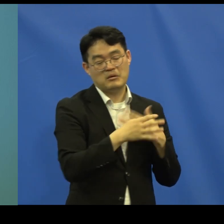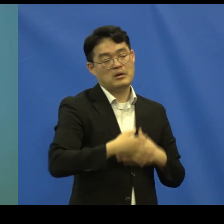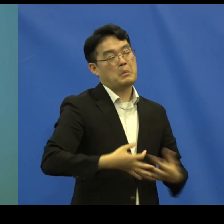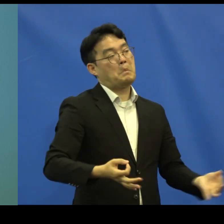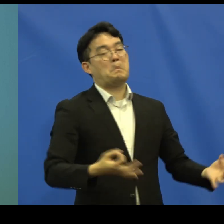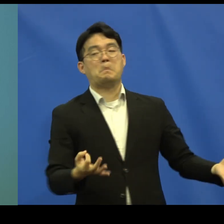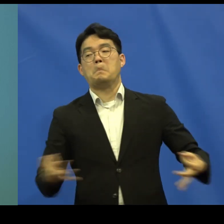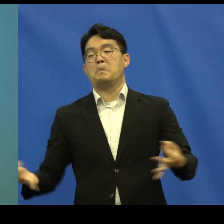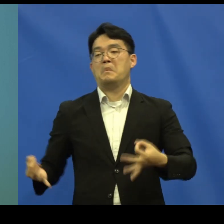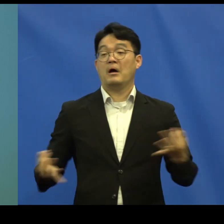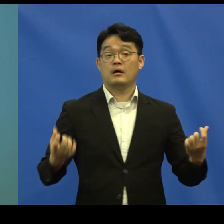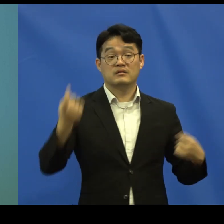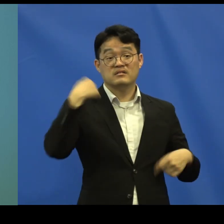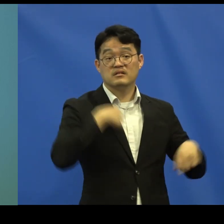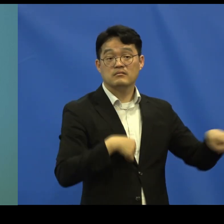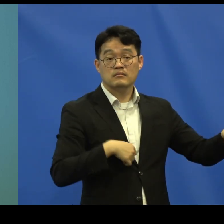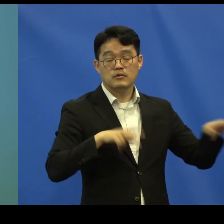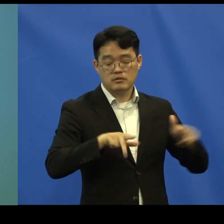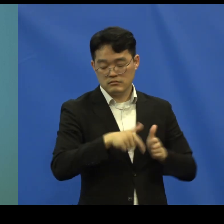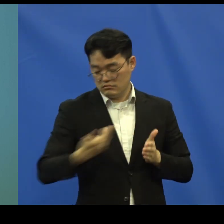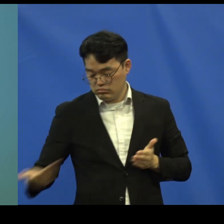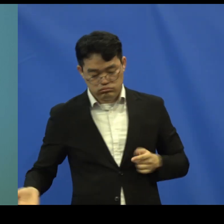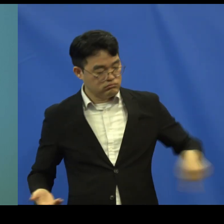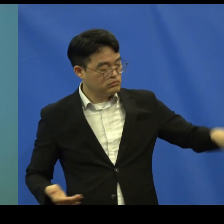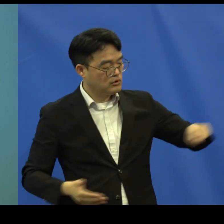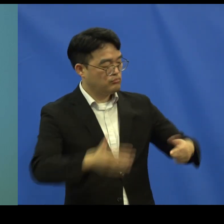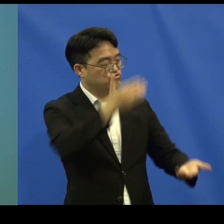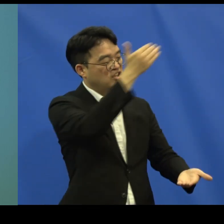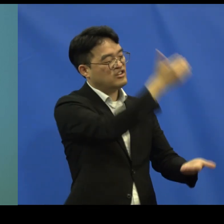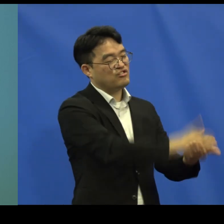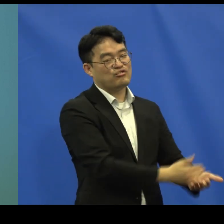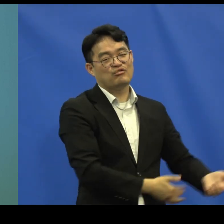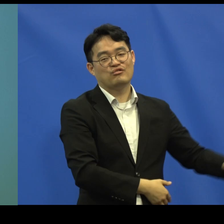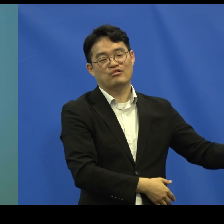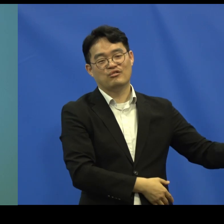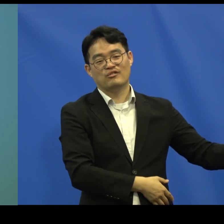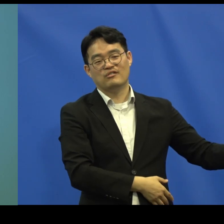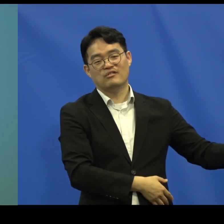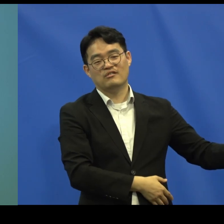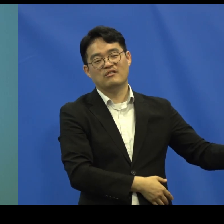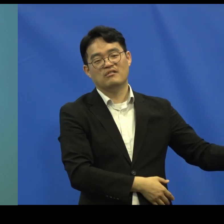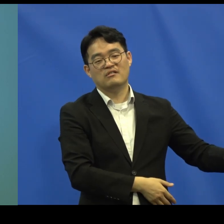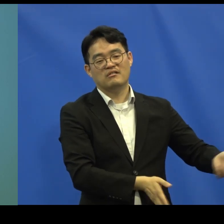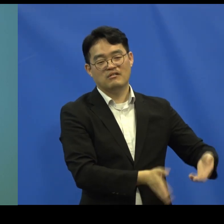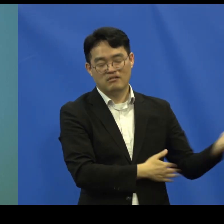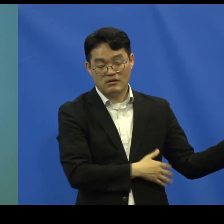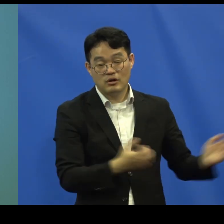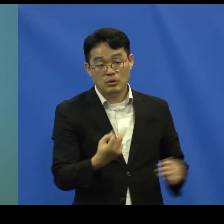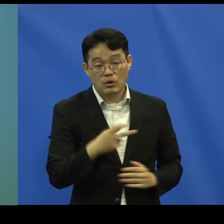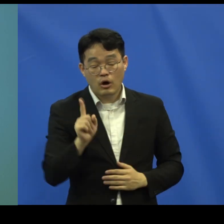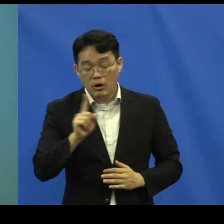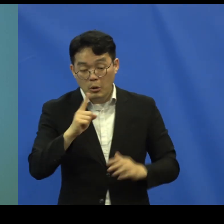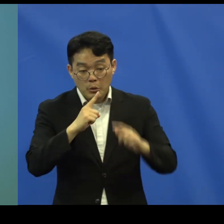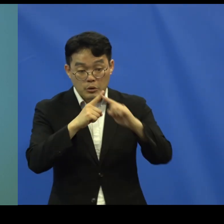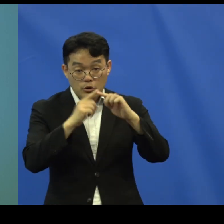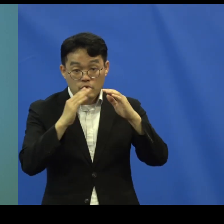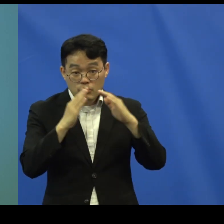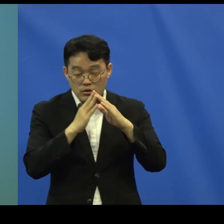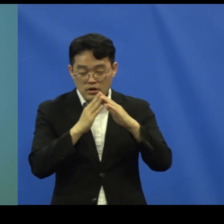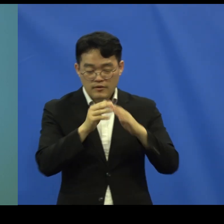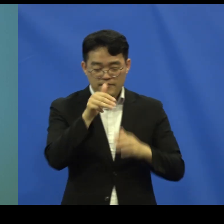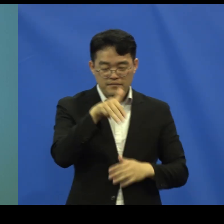느낌이 많아서 결국은 그 교회 없어졌어요. 근데 제가 캘리포니아의 한 교회 중에 척